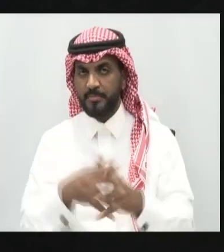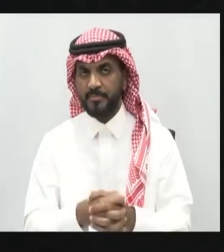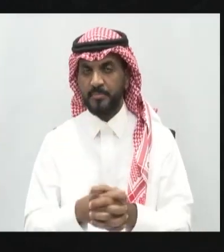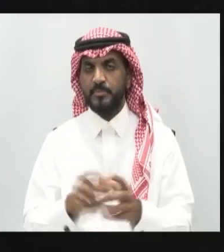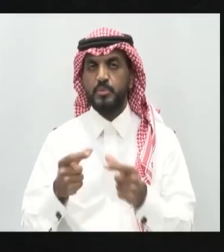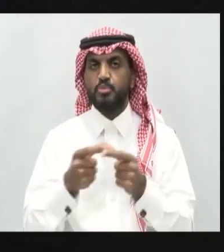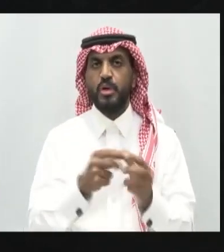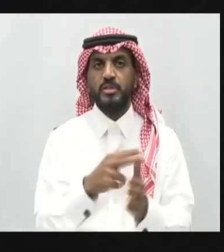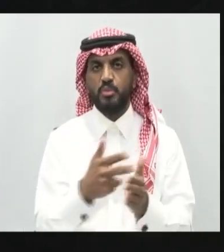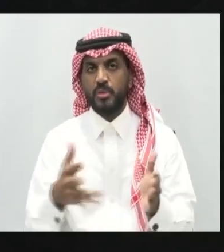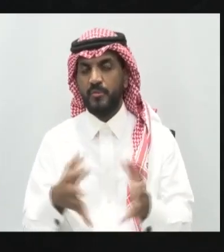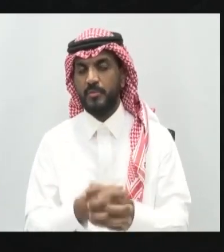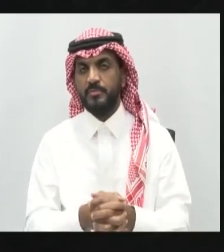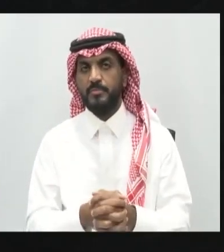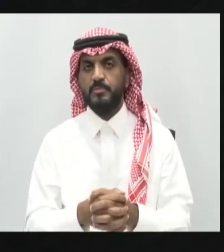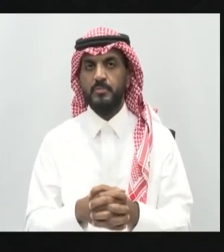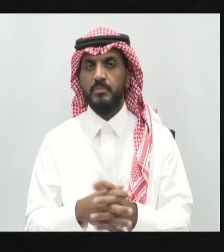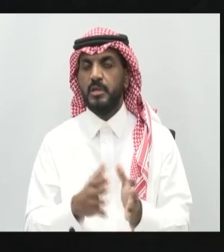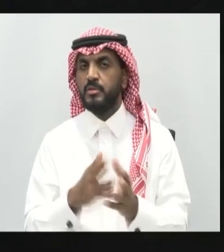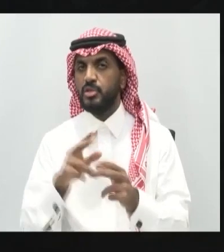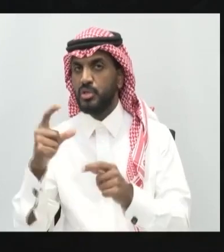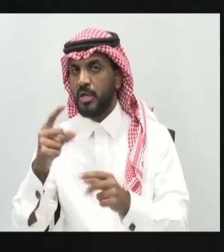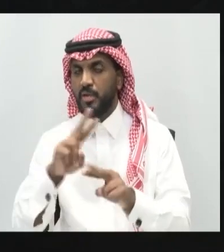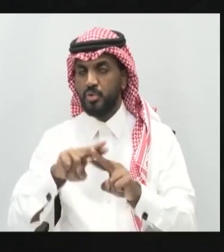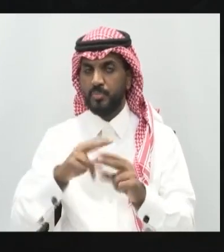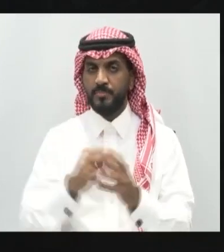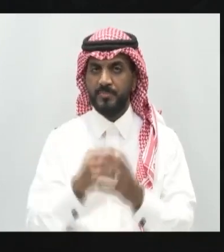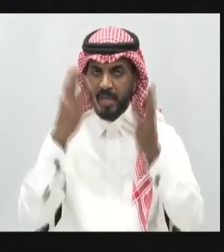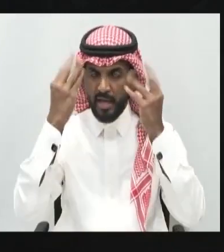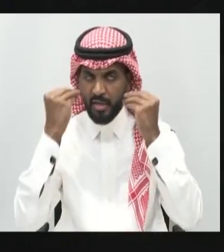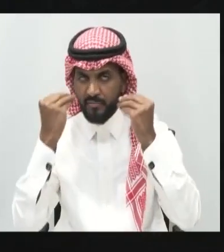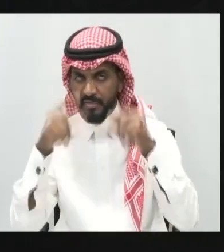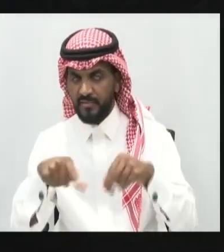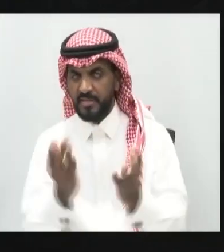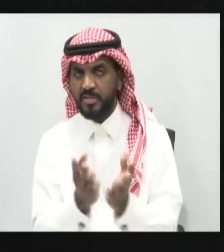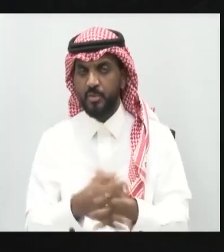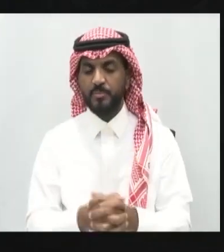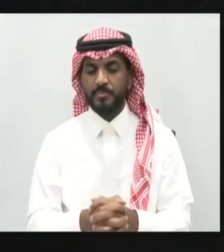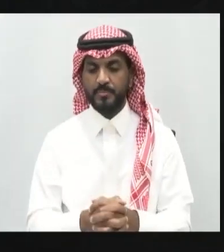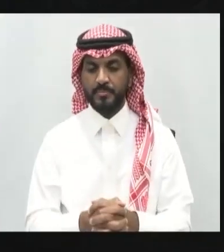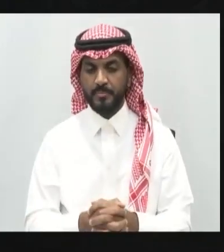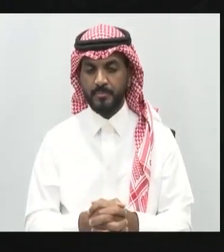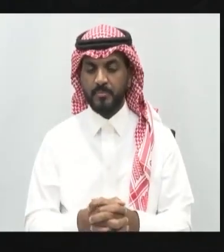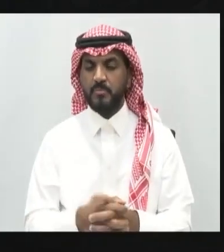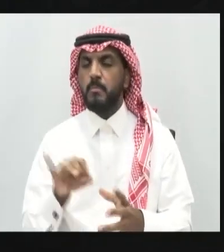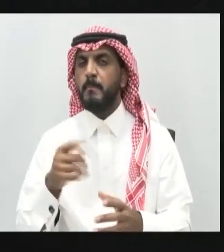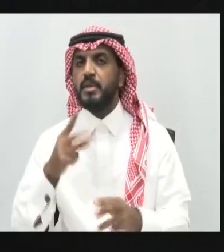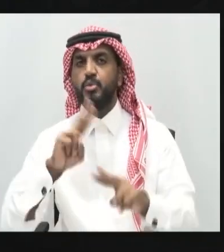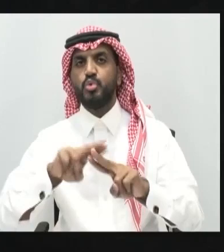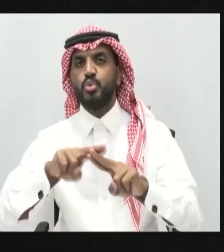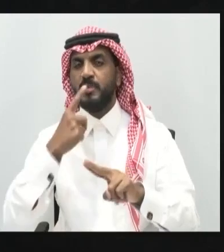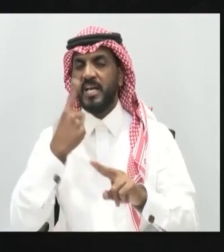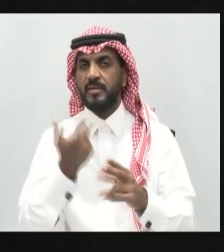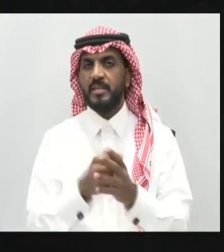وبنشاط من الاشكال اذا تعرف في درس اليوم على من نجوم